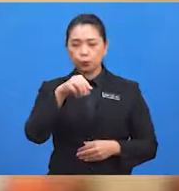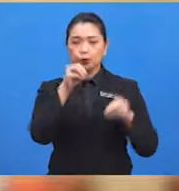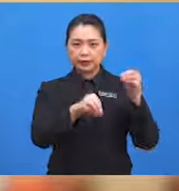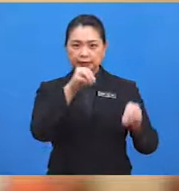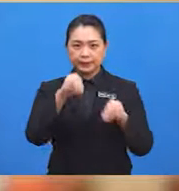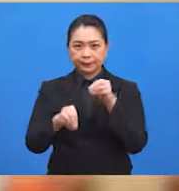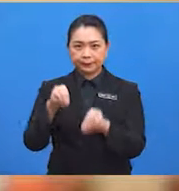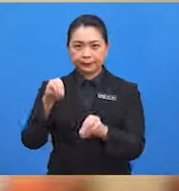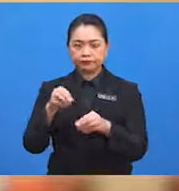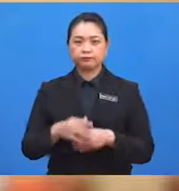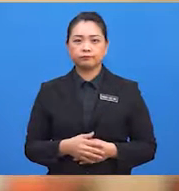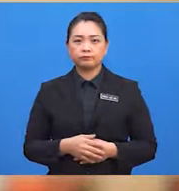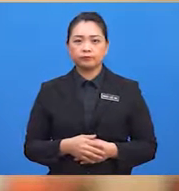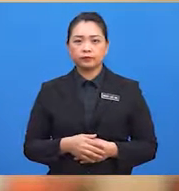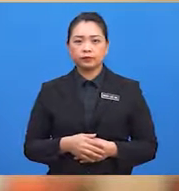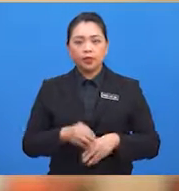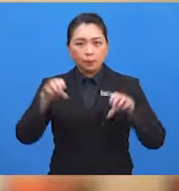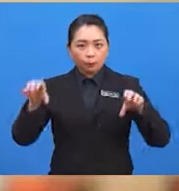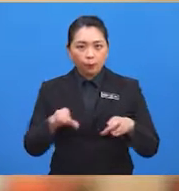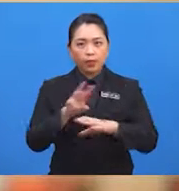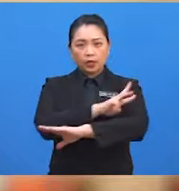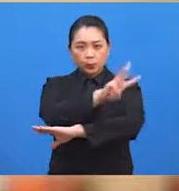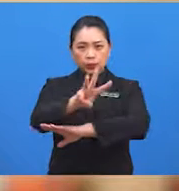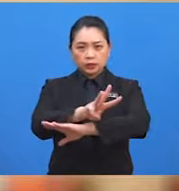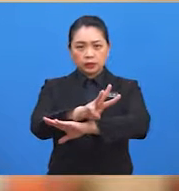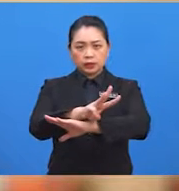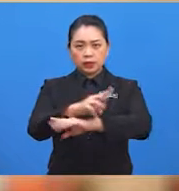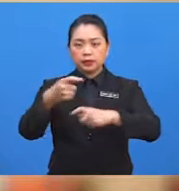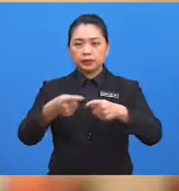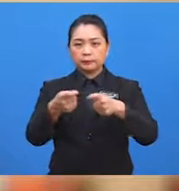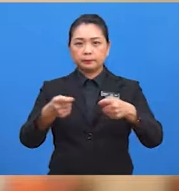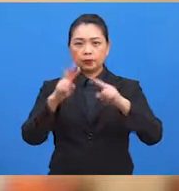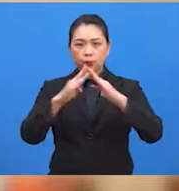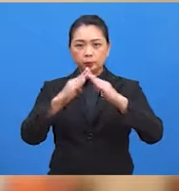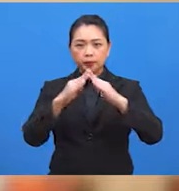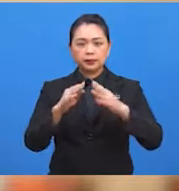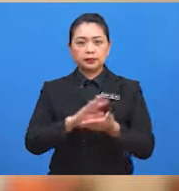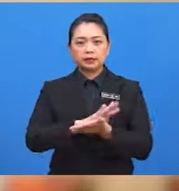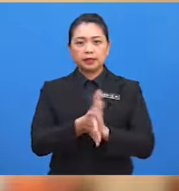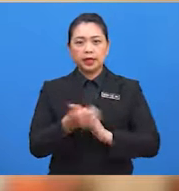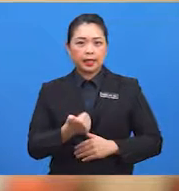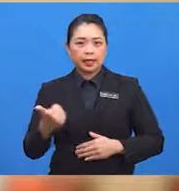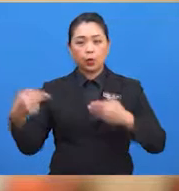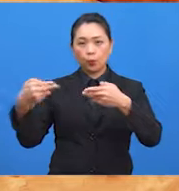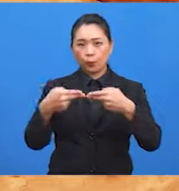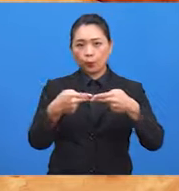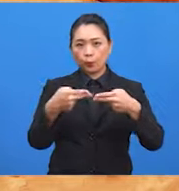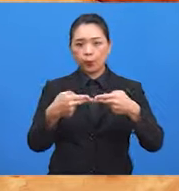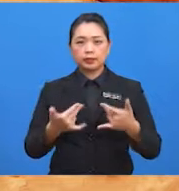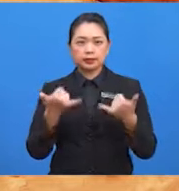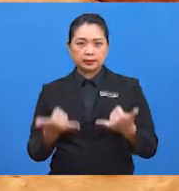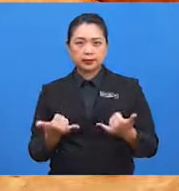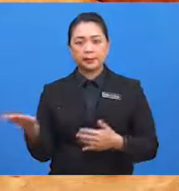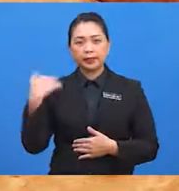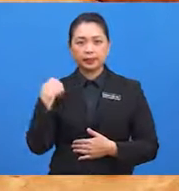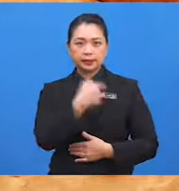tanaman, membuat kawasan pertempatan menjadi alat perhubungan. Sekarang,